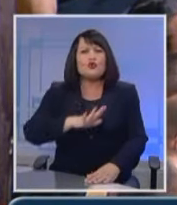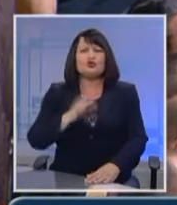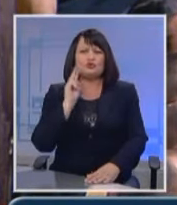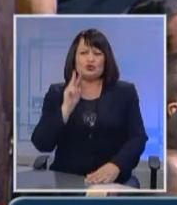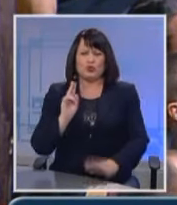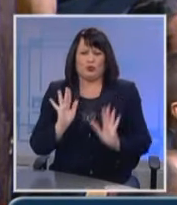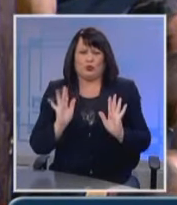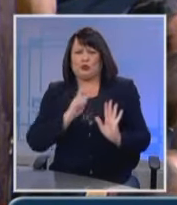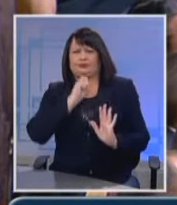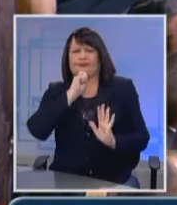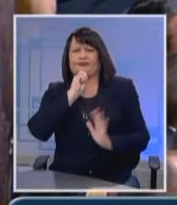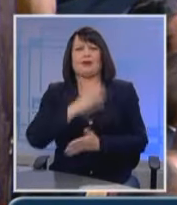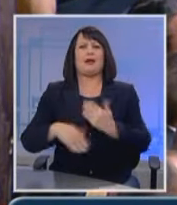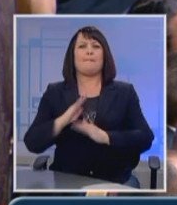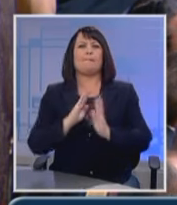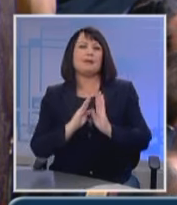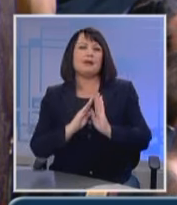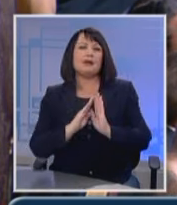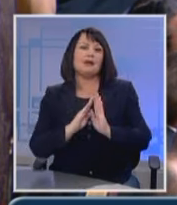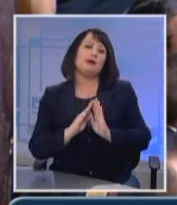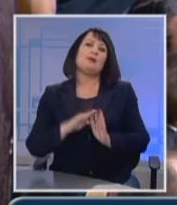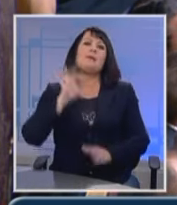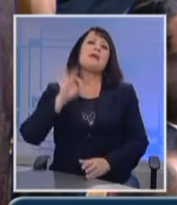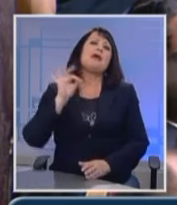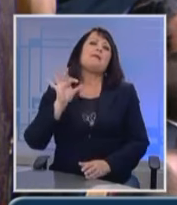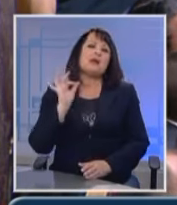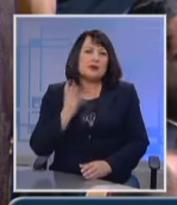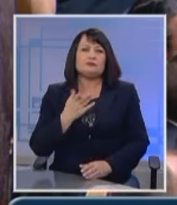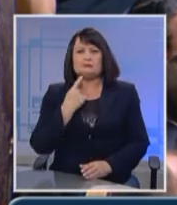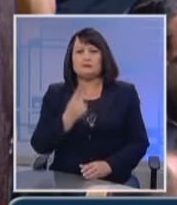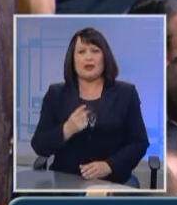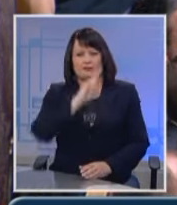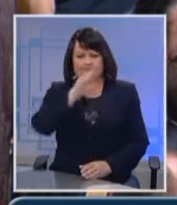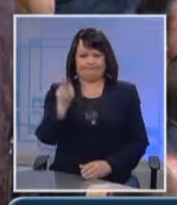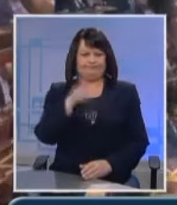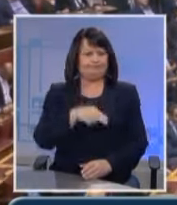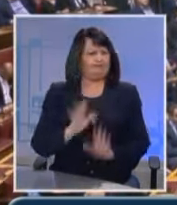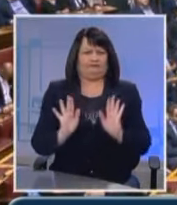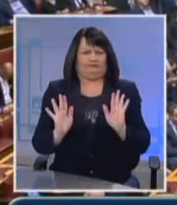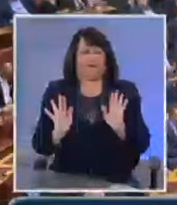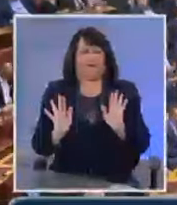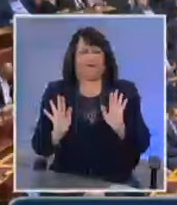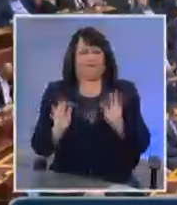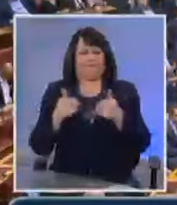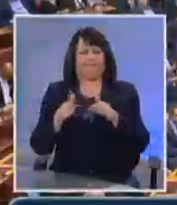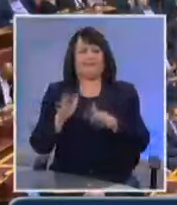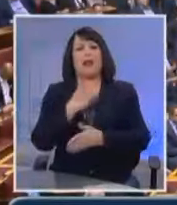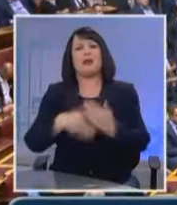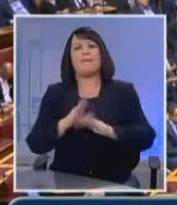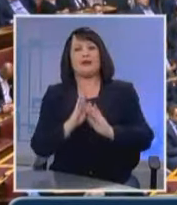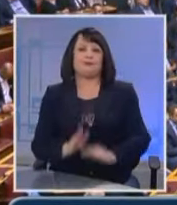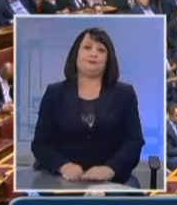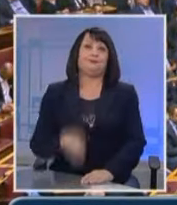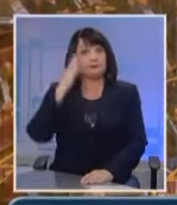την αναπηρία και έχει στις περισσότερες περιπτώσεις απορρίψει τους ανάπηρους. Ας μην ξεχνάμε